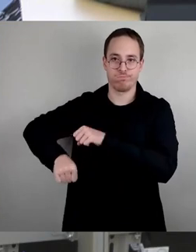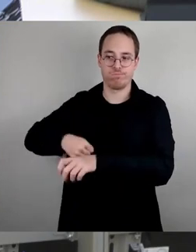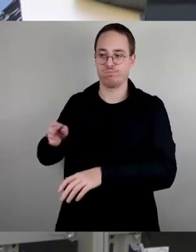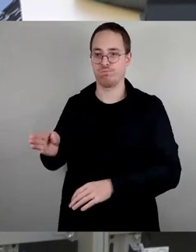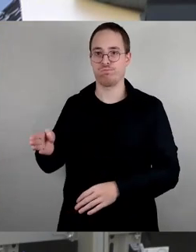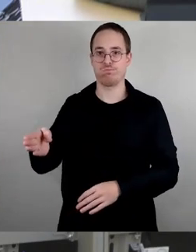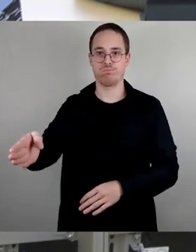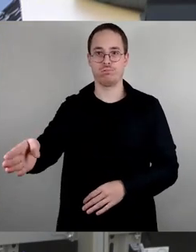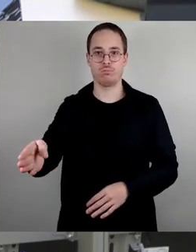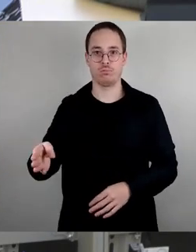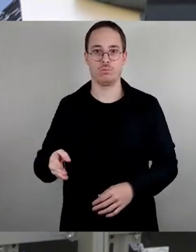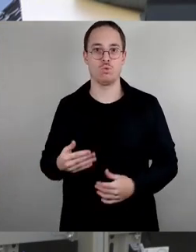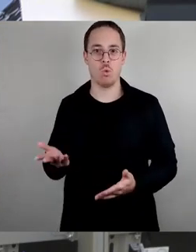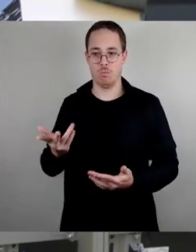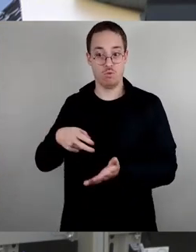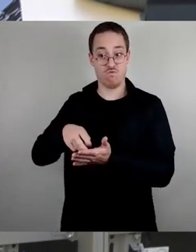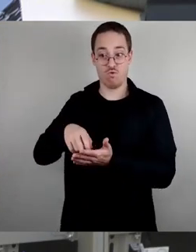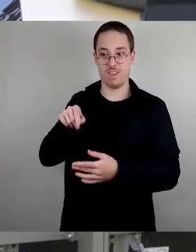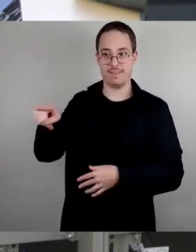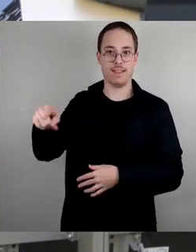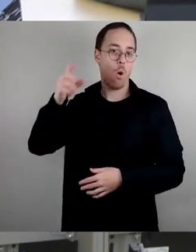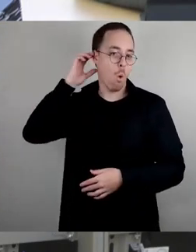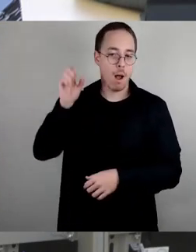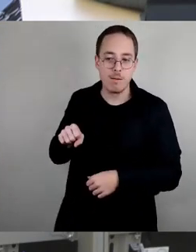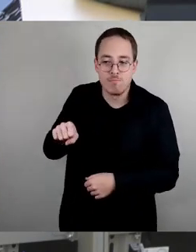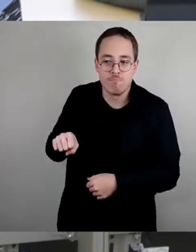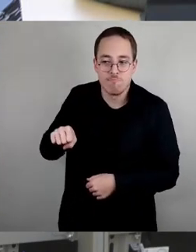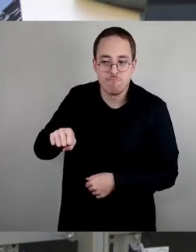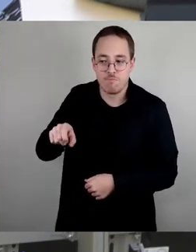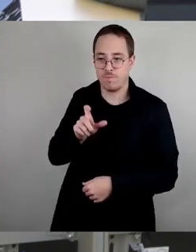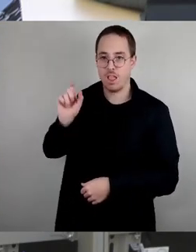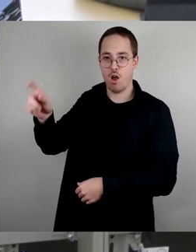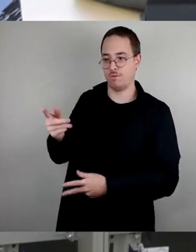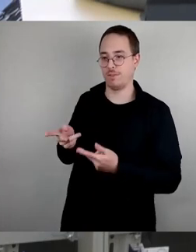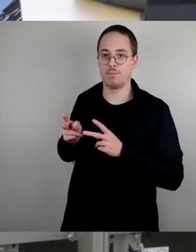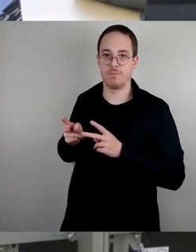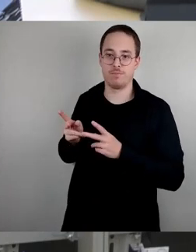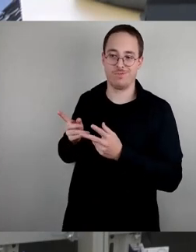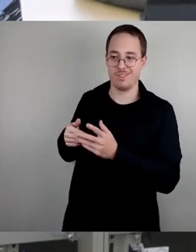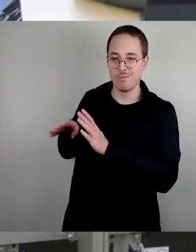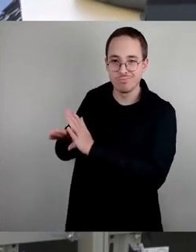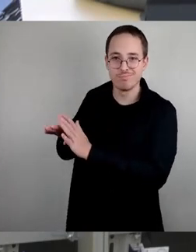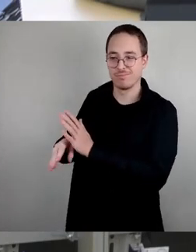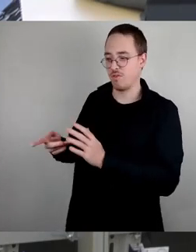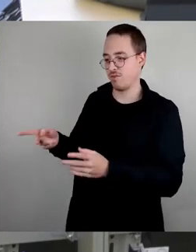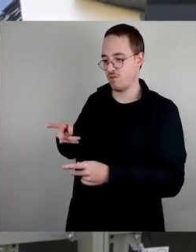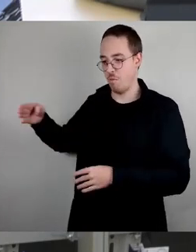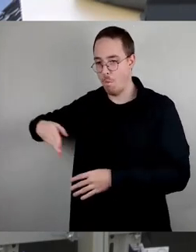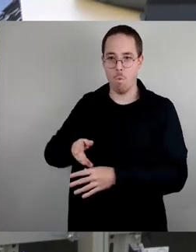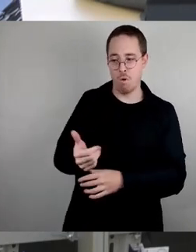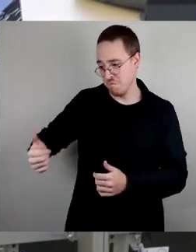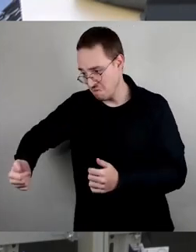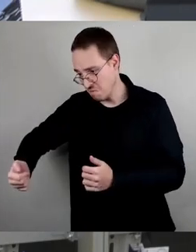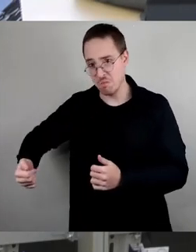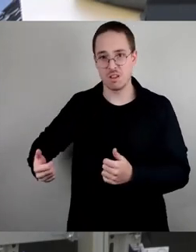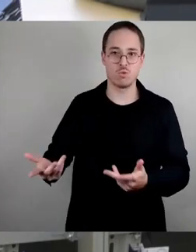dem Fußweg zu belästigen. Denn das ist auch aus Fußgängersicht sehr störend. So, dann kam noch das Thema